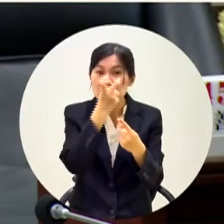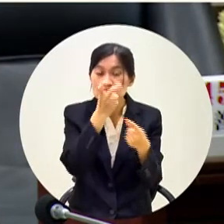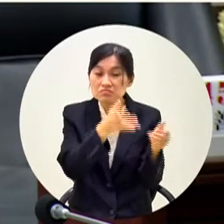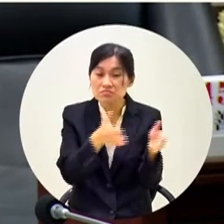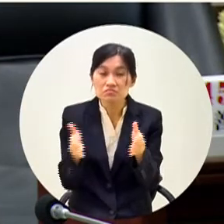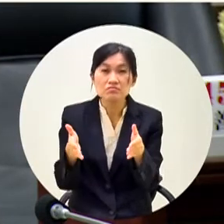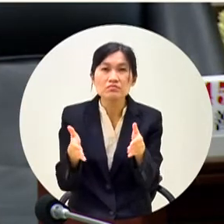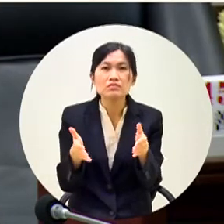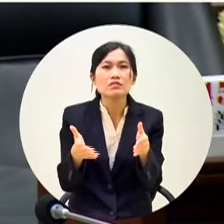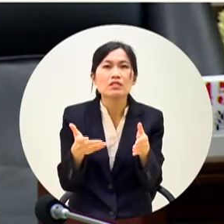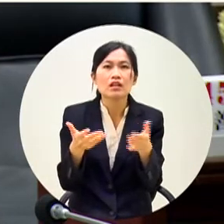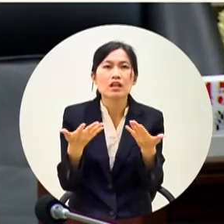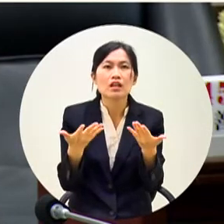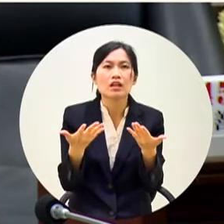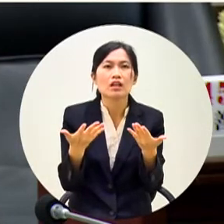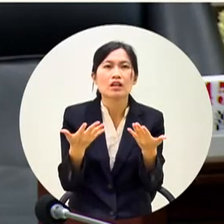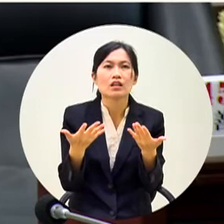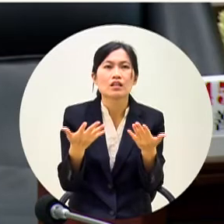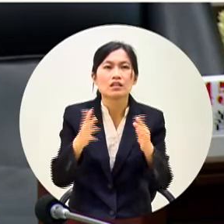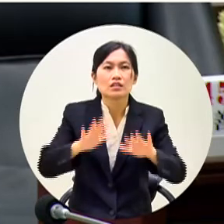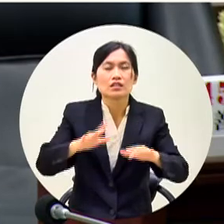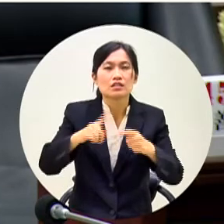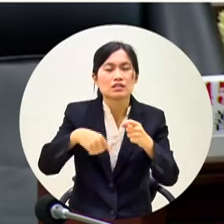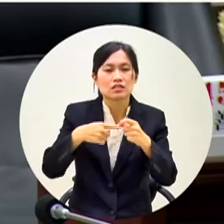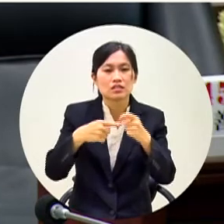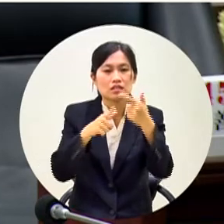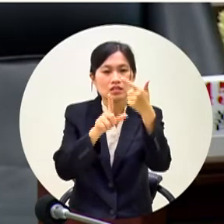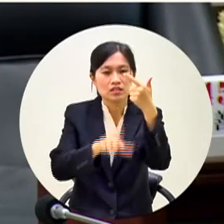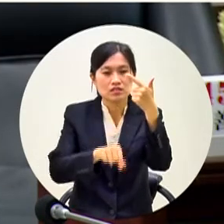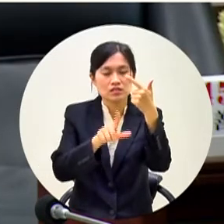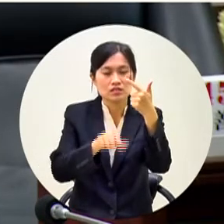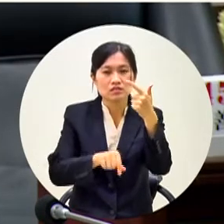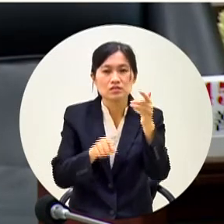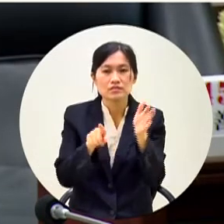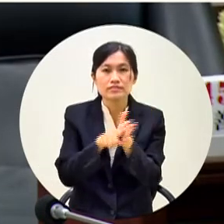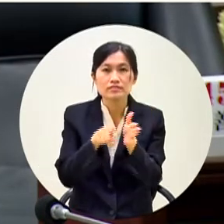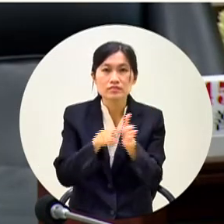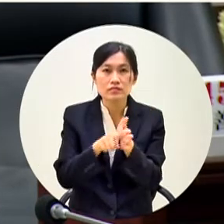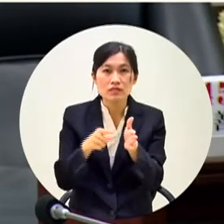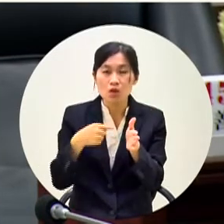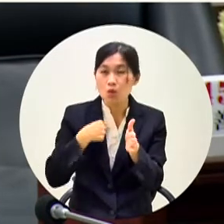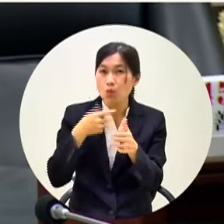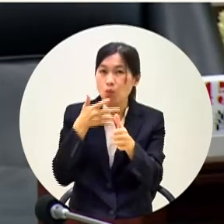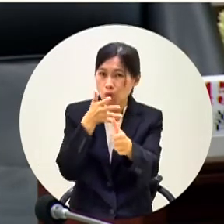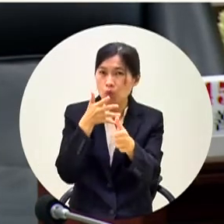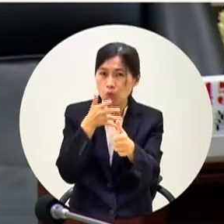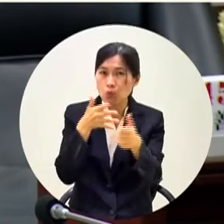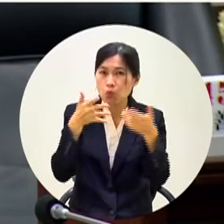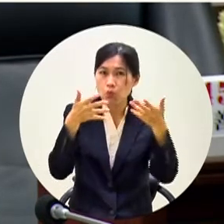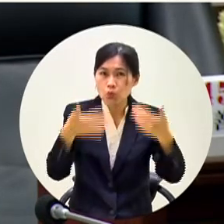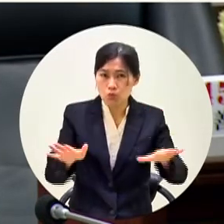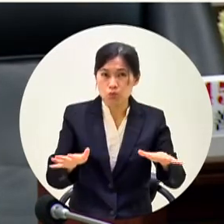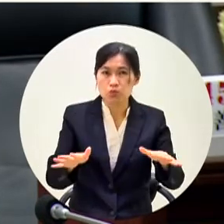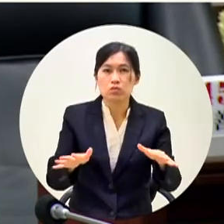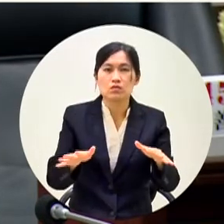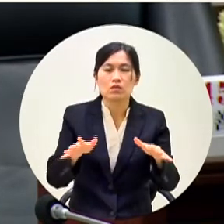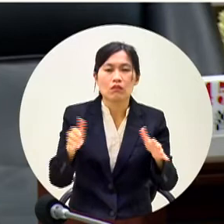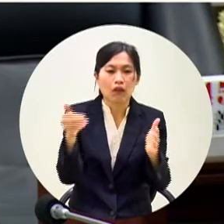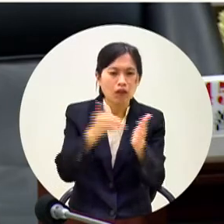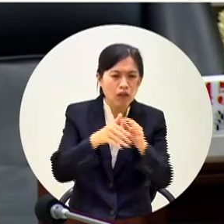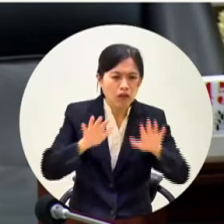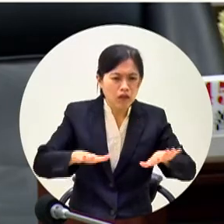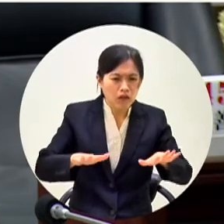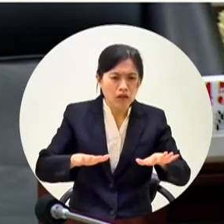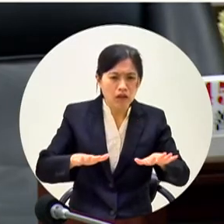伫个今年六月的时阵哦，我嘛有接询过，啊，交警竟然